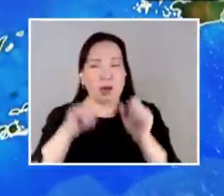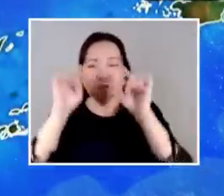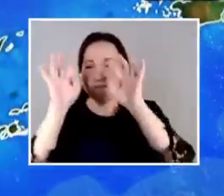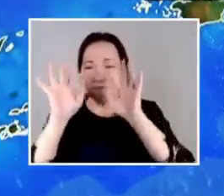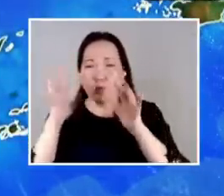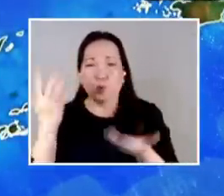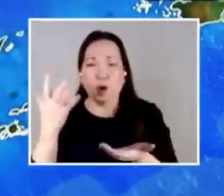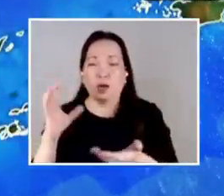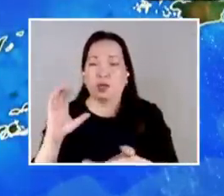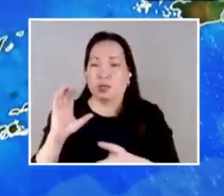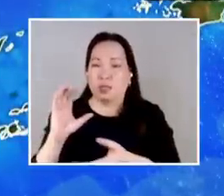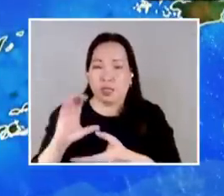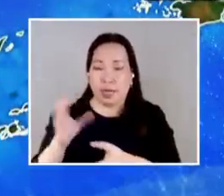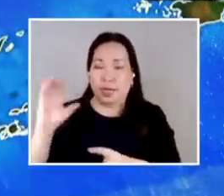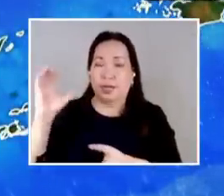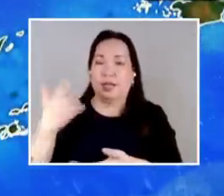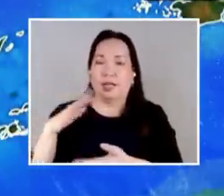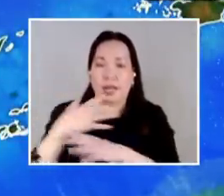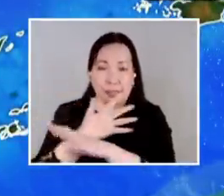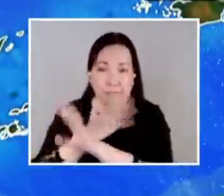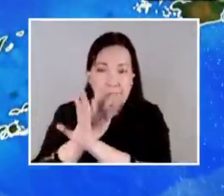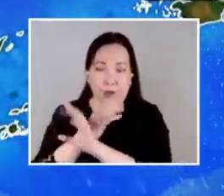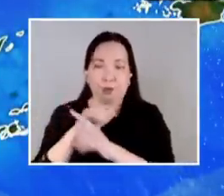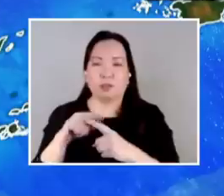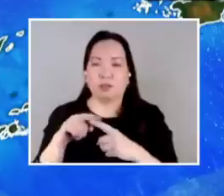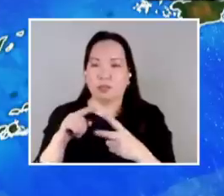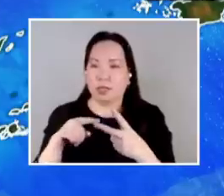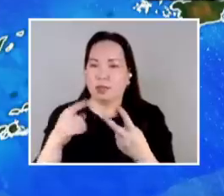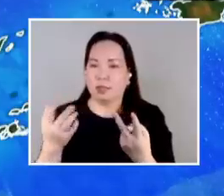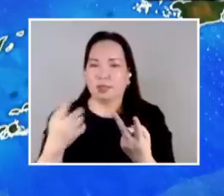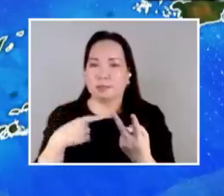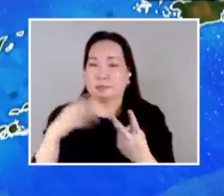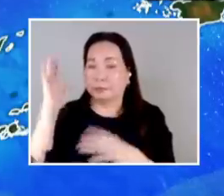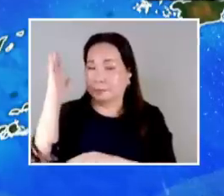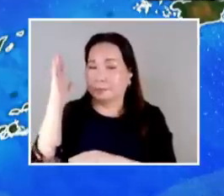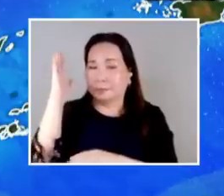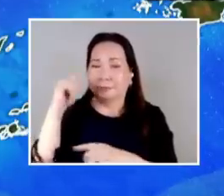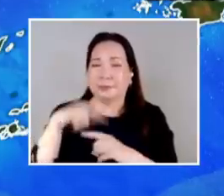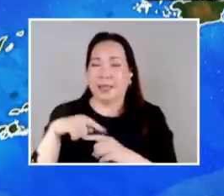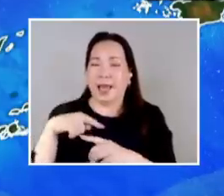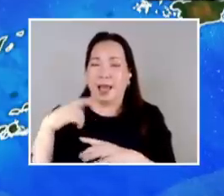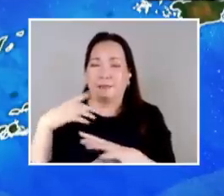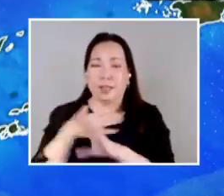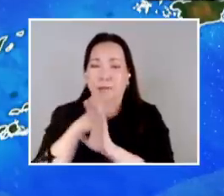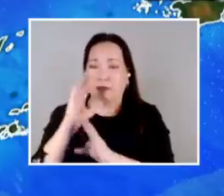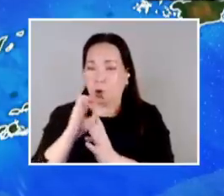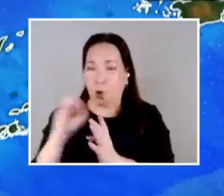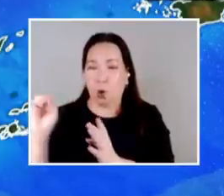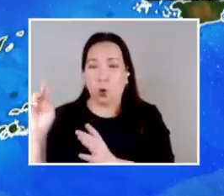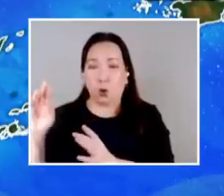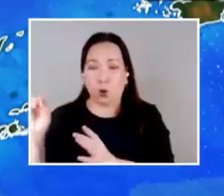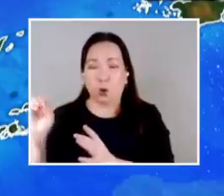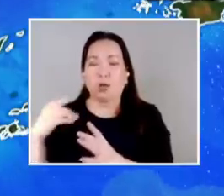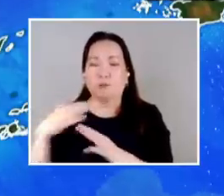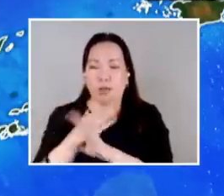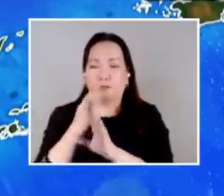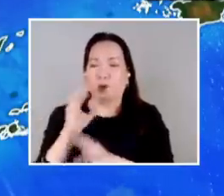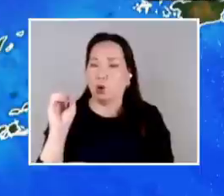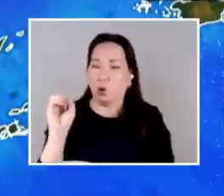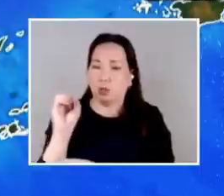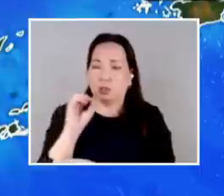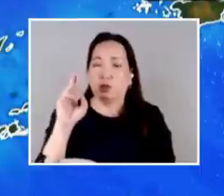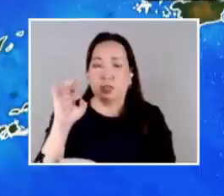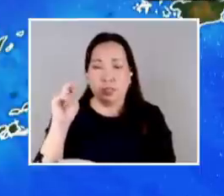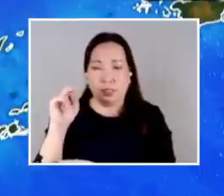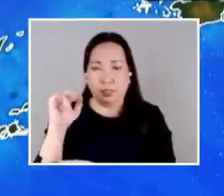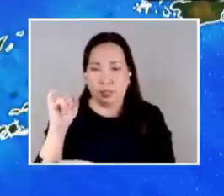Caraga at Davao Region. Pagsapit ng tanghali, may malalakas na ulan sa Davao de Oro at Davao Oriental. At sa hapon, meron na rin malalakas na